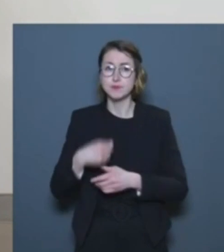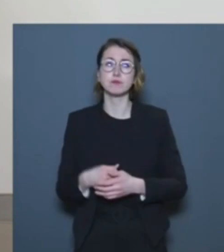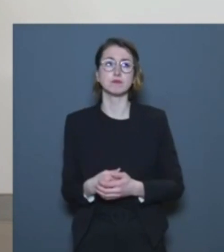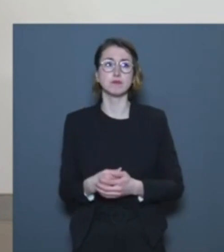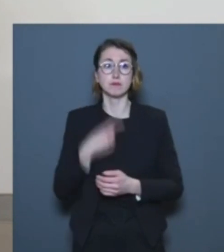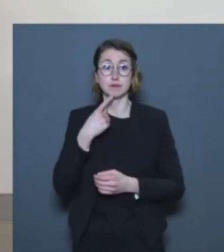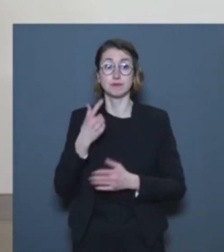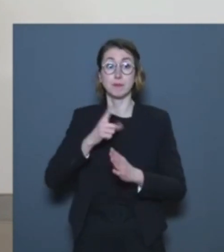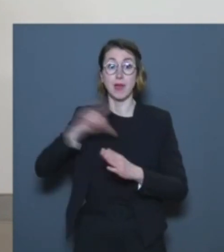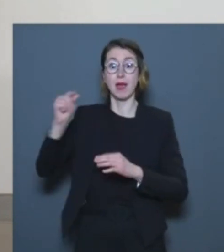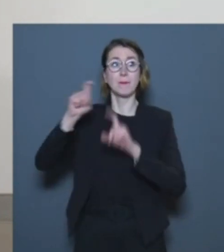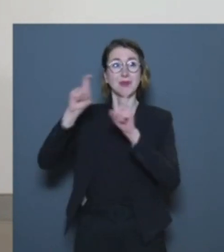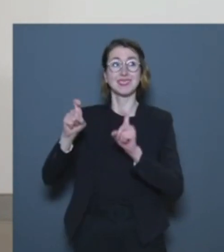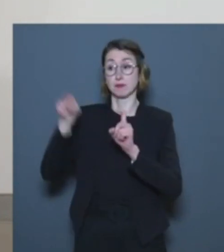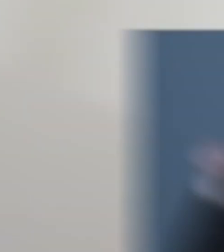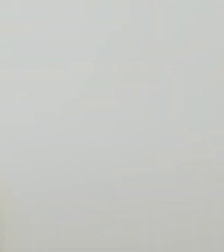à l'arrivée.